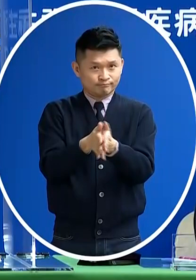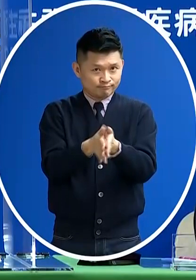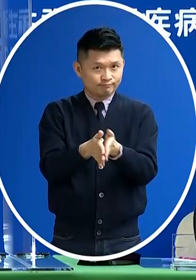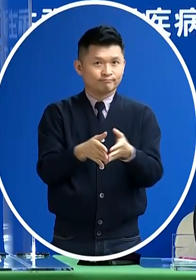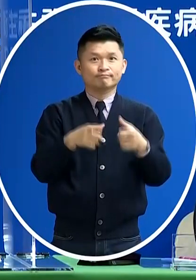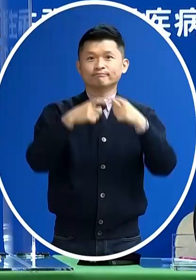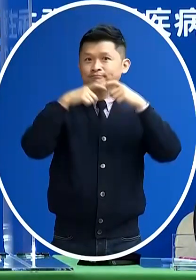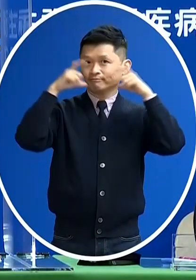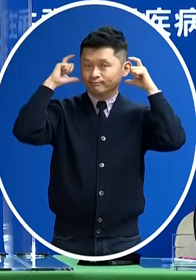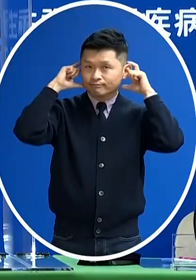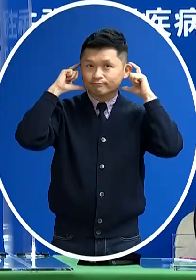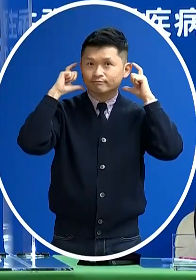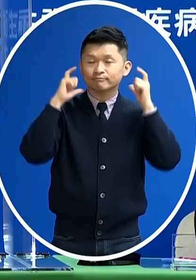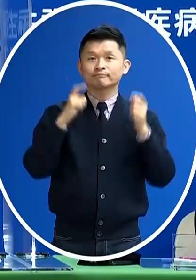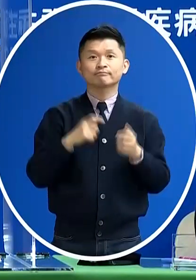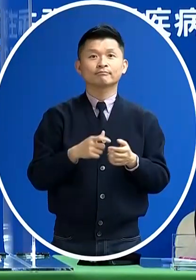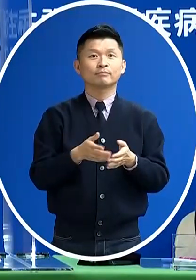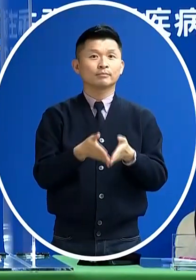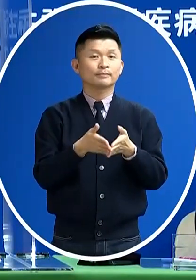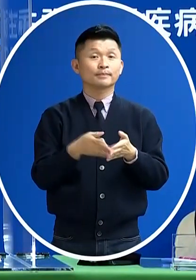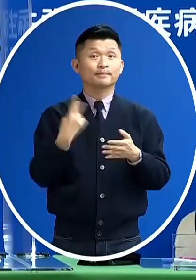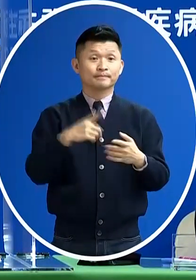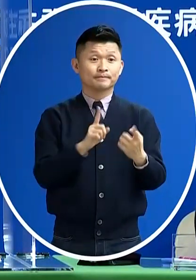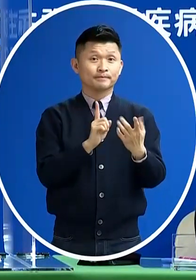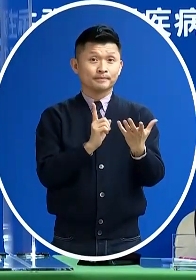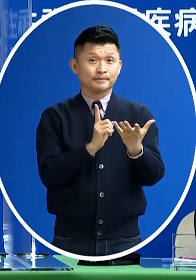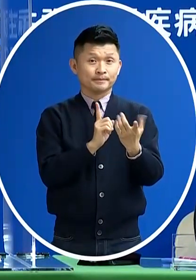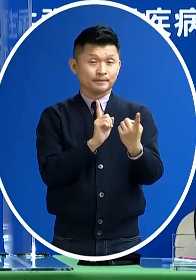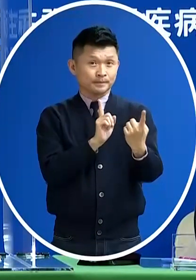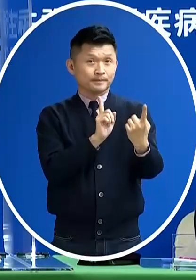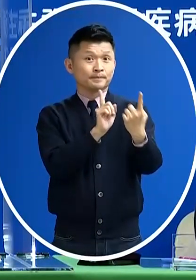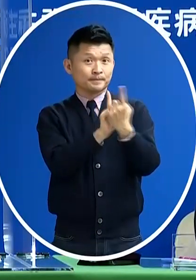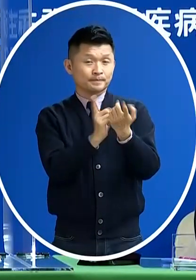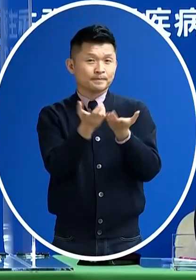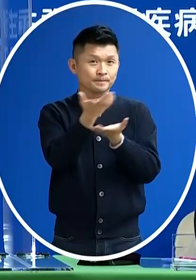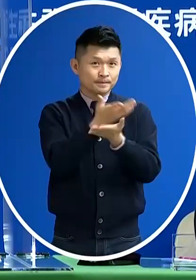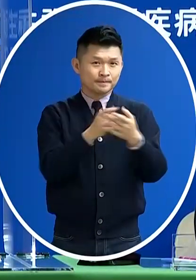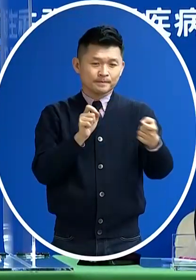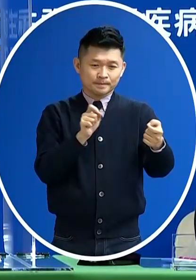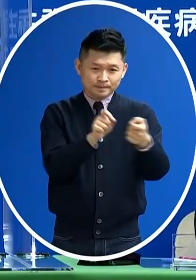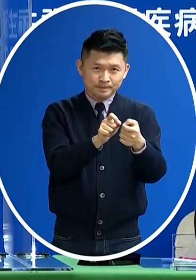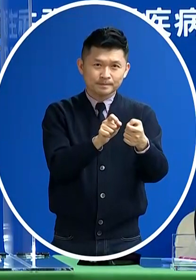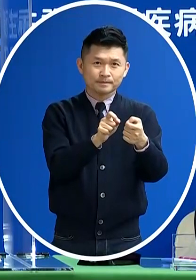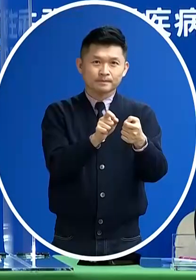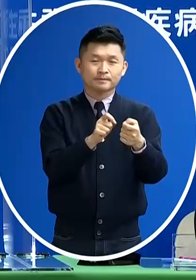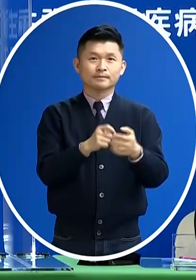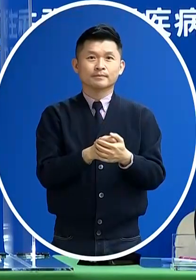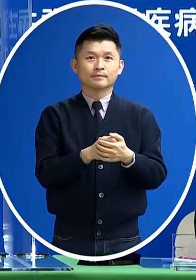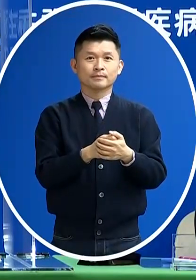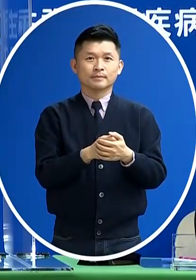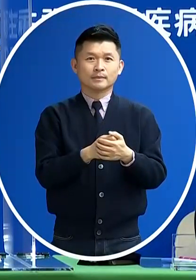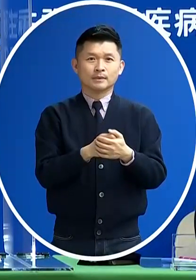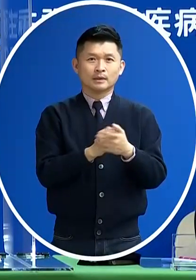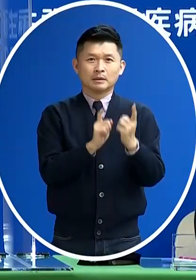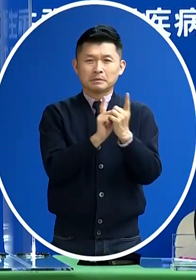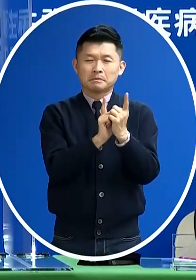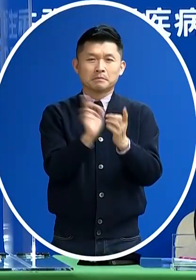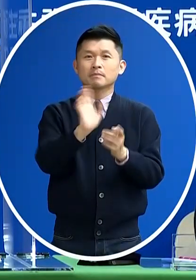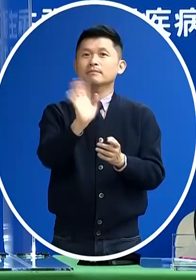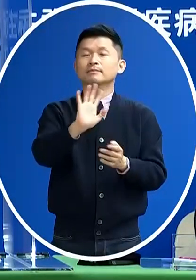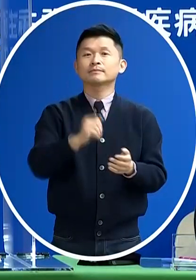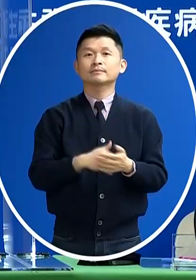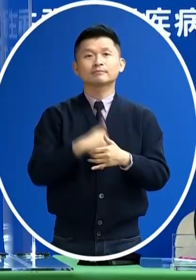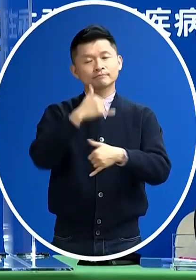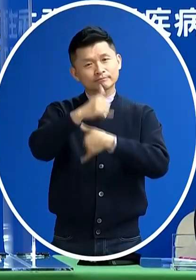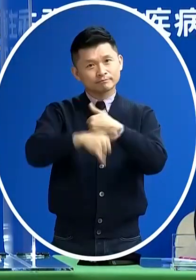把口罩戴好，那相聚的时间也不要太过于亲密，太过于进阶了。那我想生